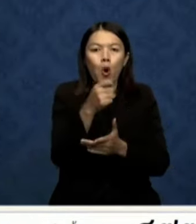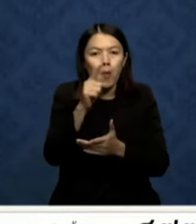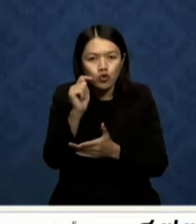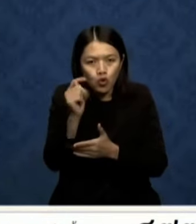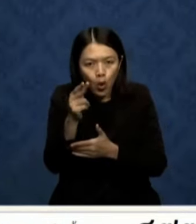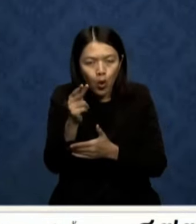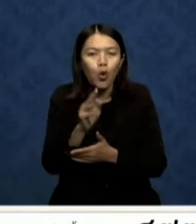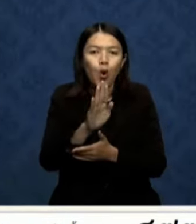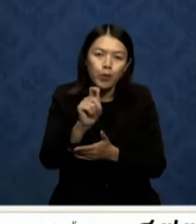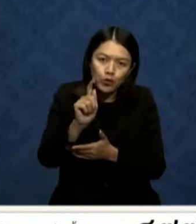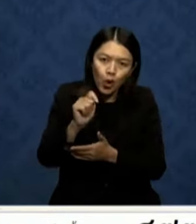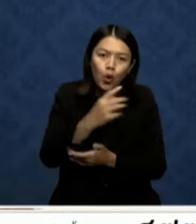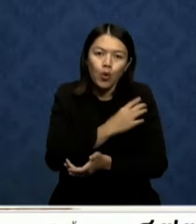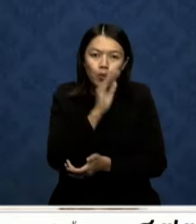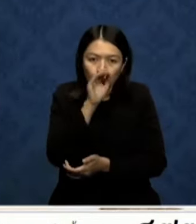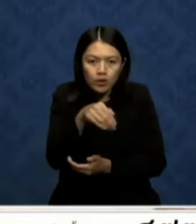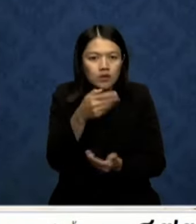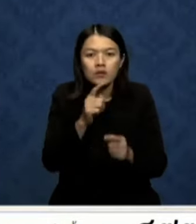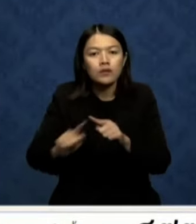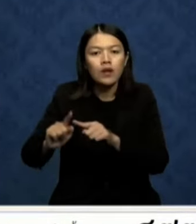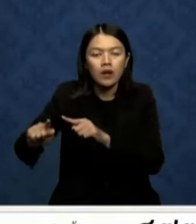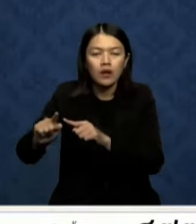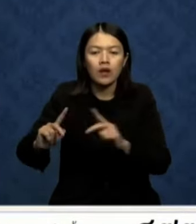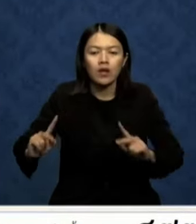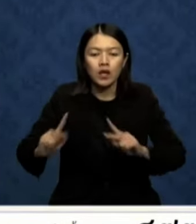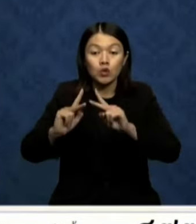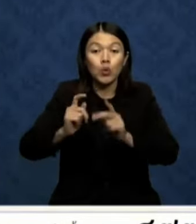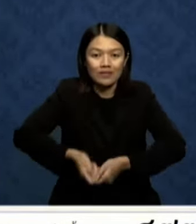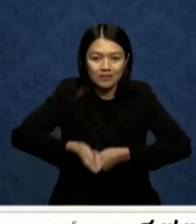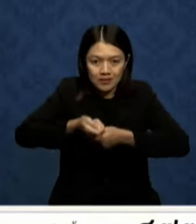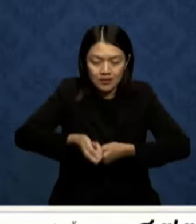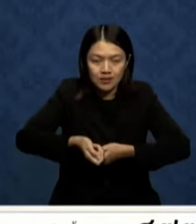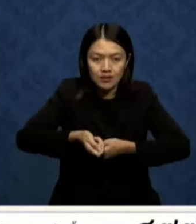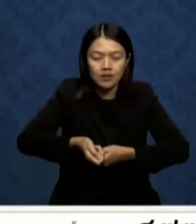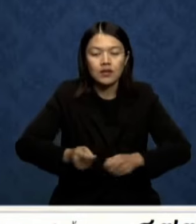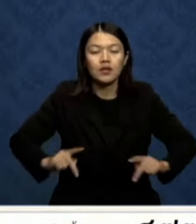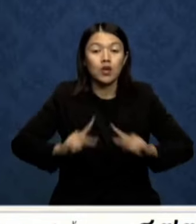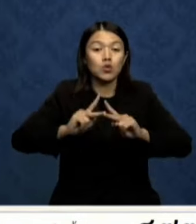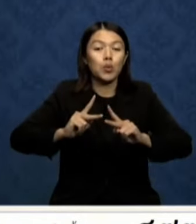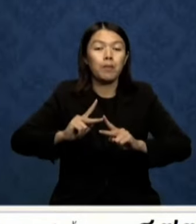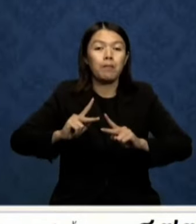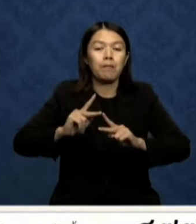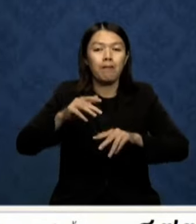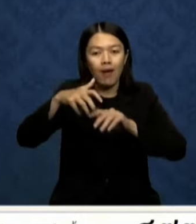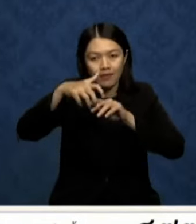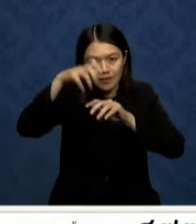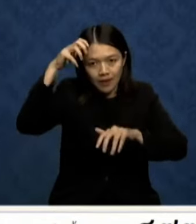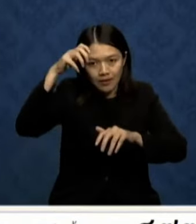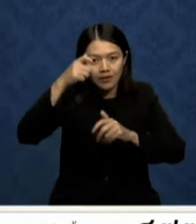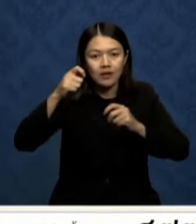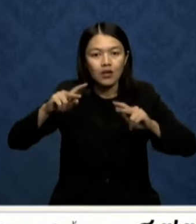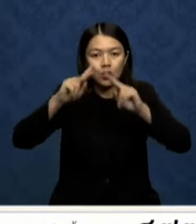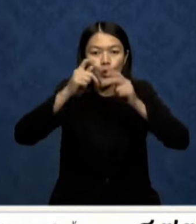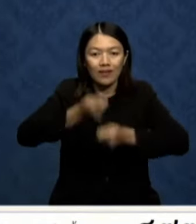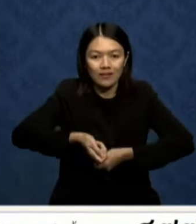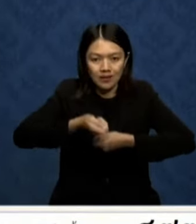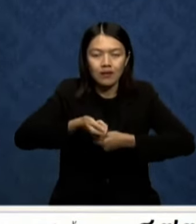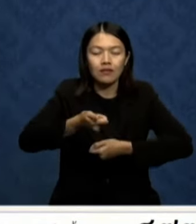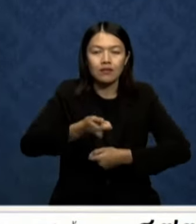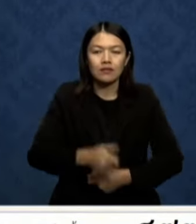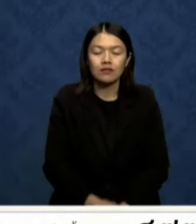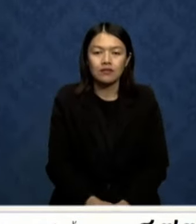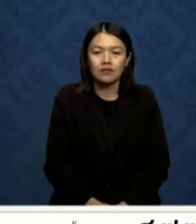รือว่าเป็นในส่วนของกระทรวงเกษตรเองนะครับกระทรวงมหาดไทยเนี่ยเข้าร่วมกันด้วยกันทุกหน่วยงานเพื่